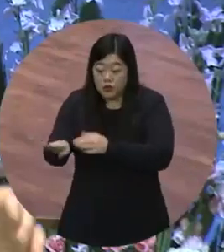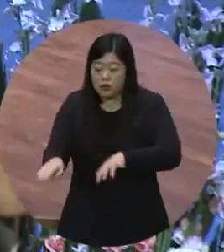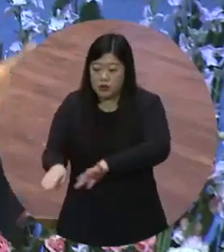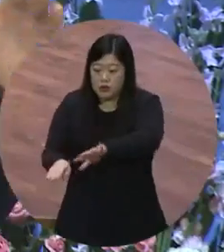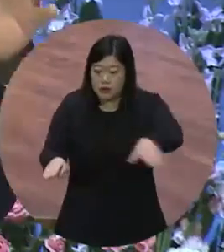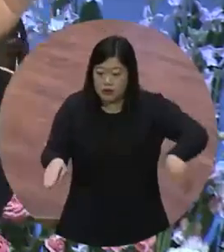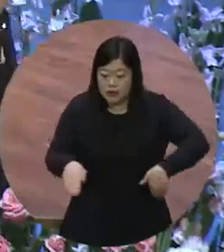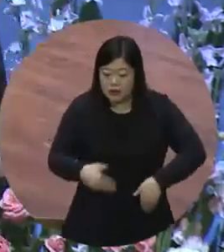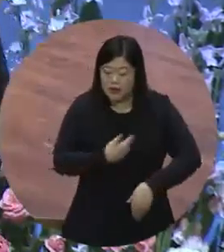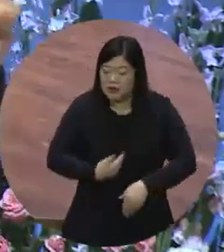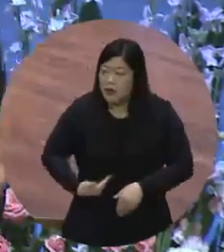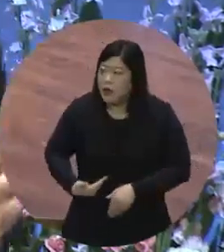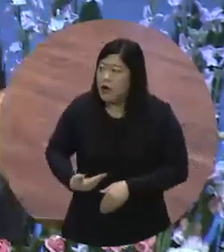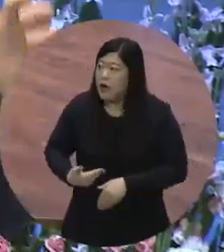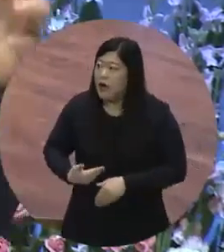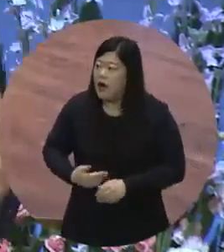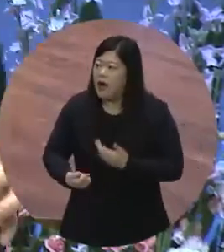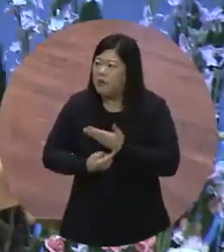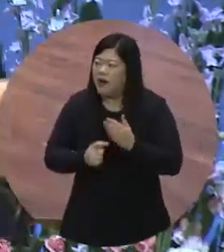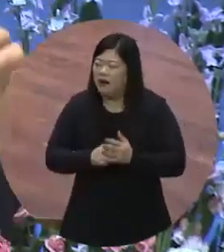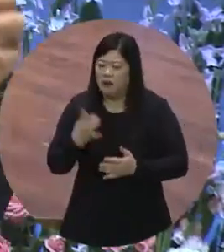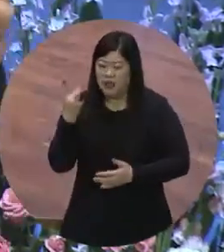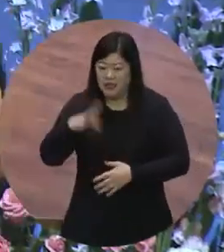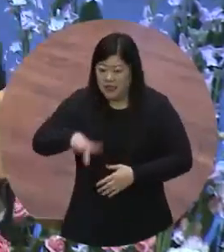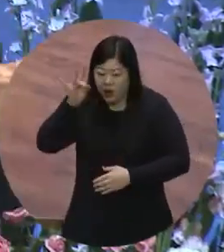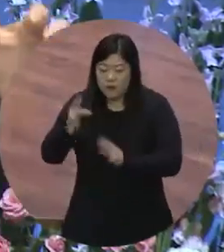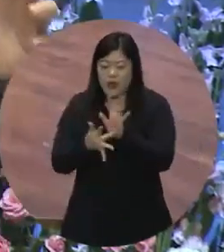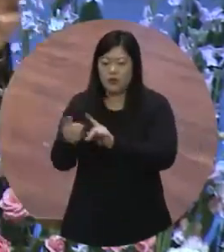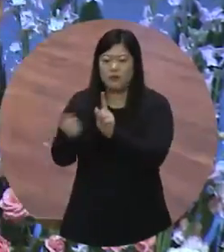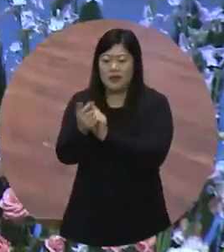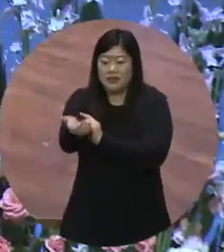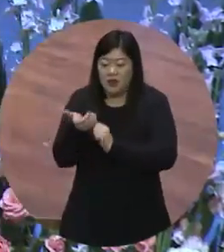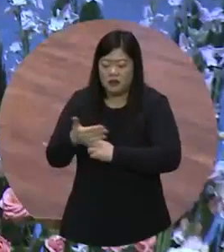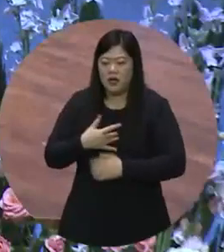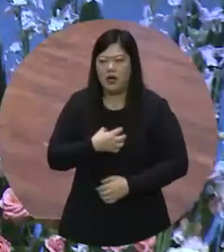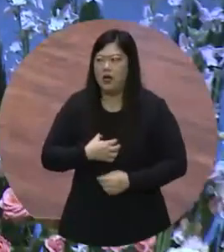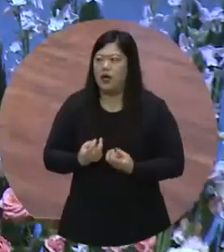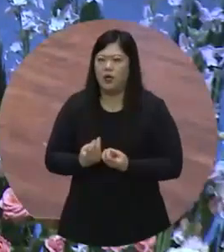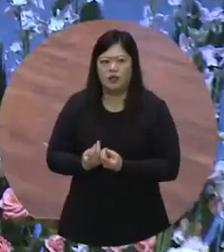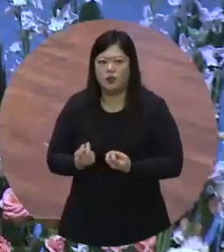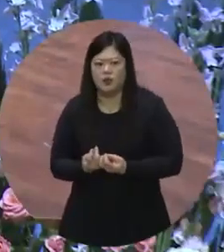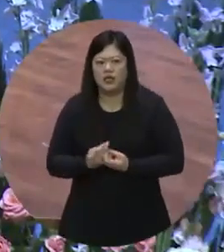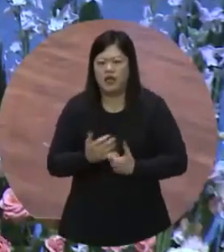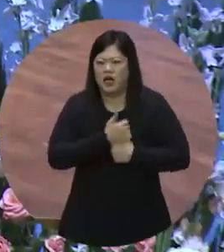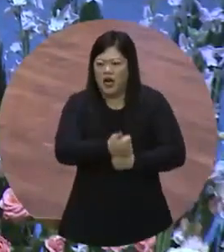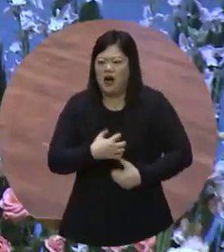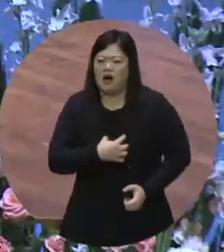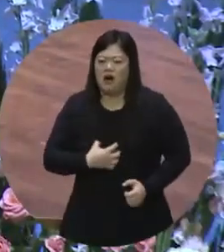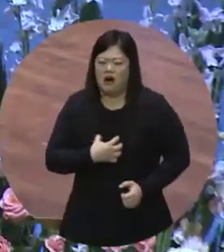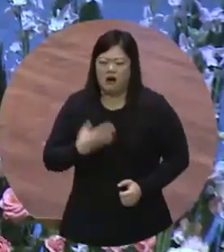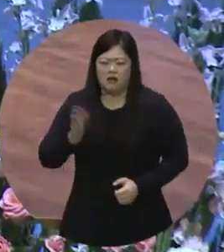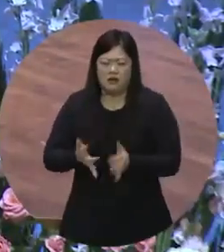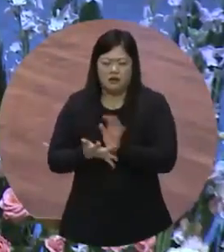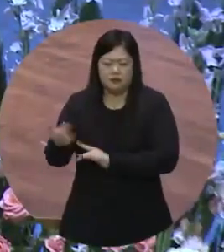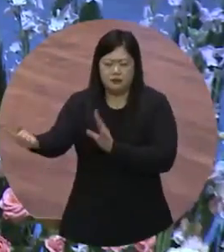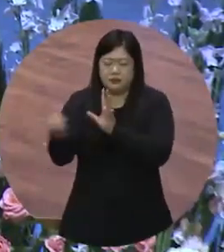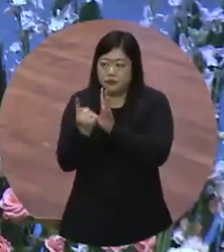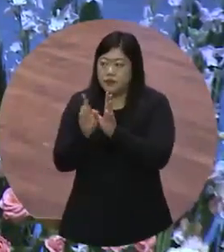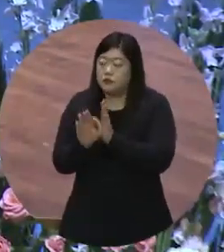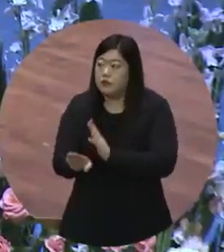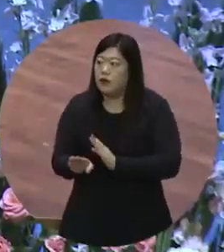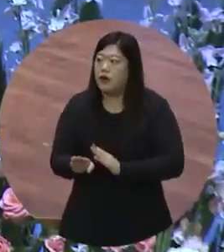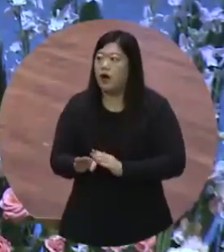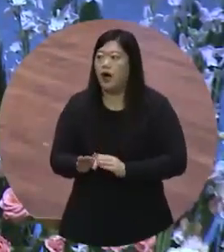그야말로 뭐요? 짓눌려 있던 두려움과 공포에서 완전히 여기서 이제 빠져나오는 다시